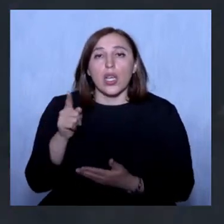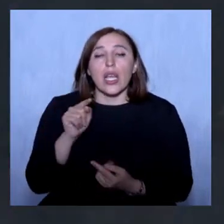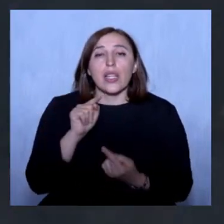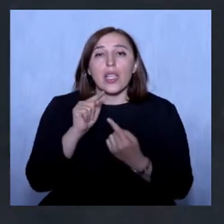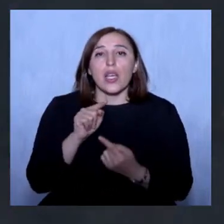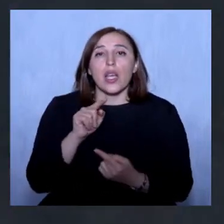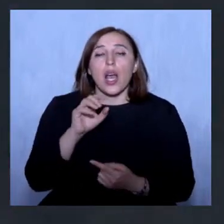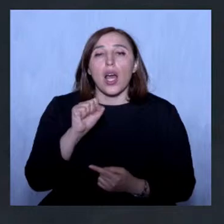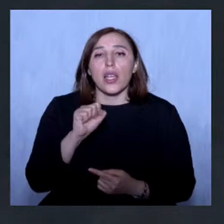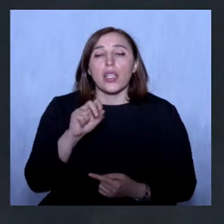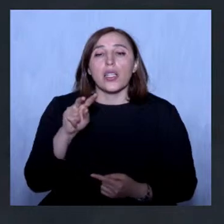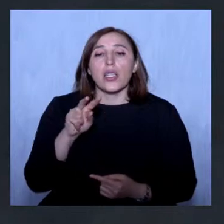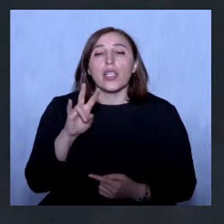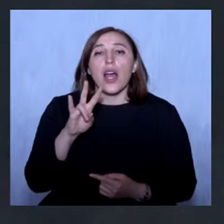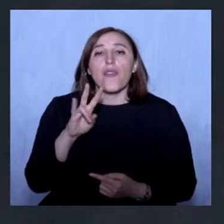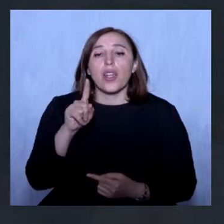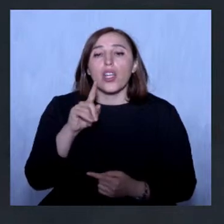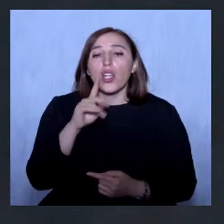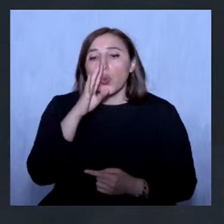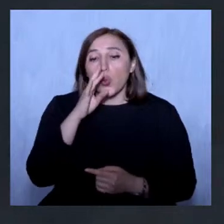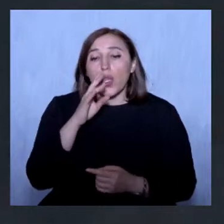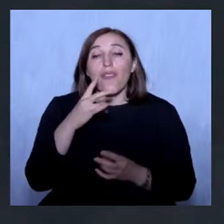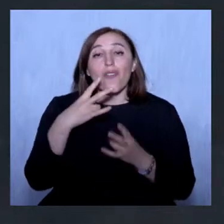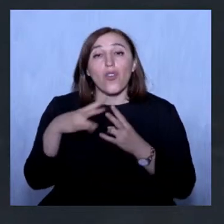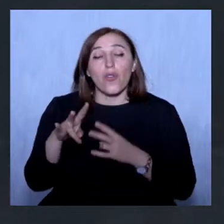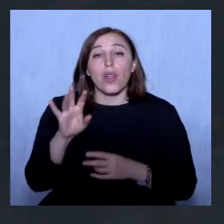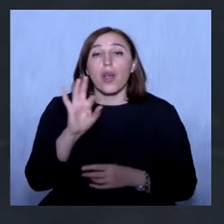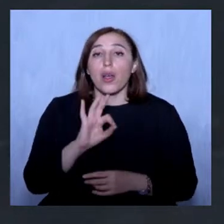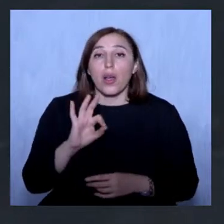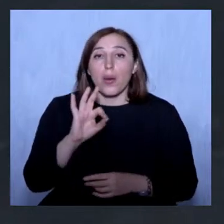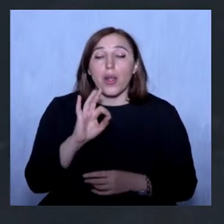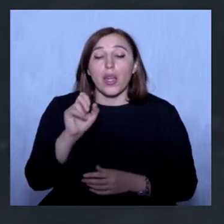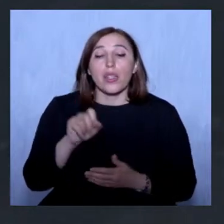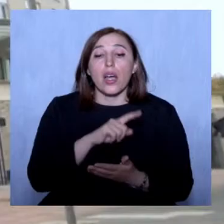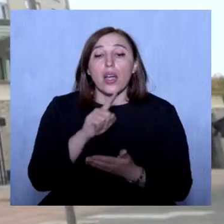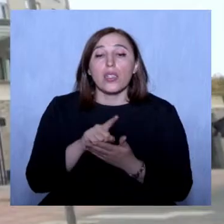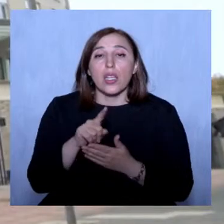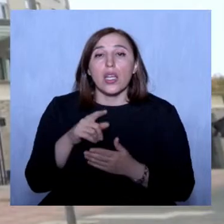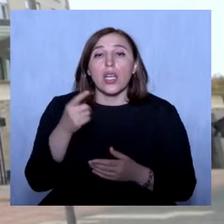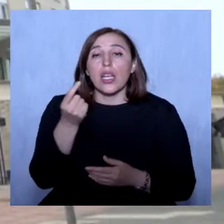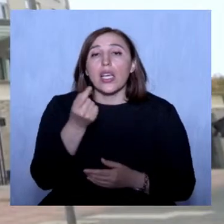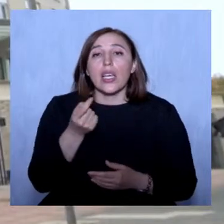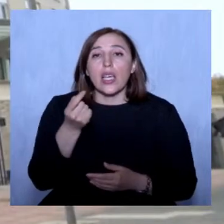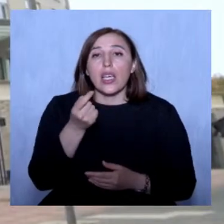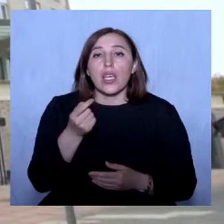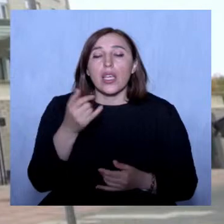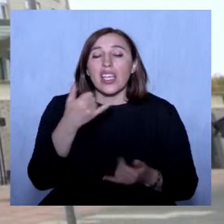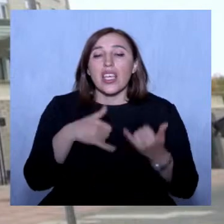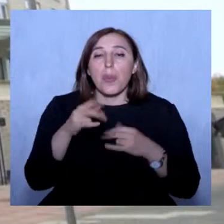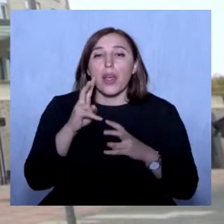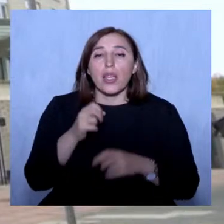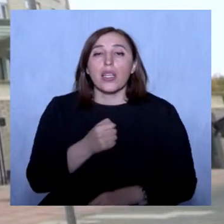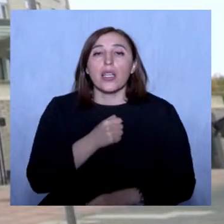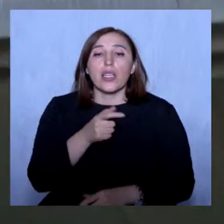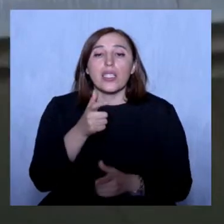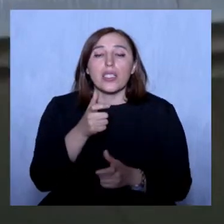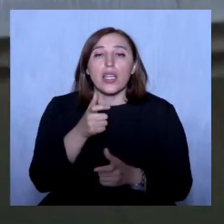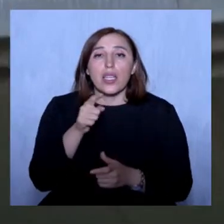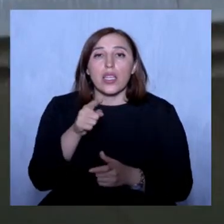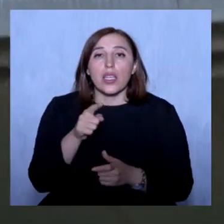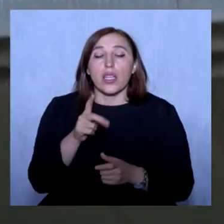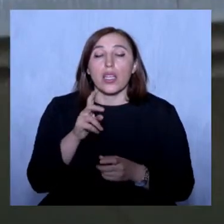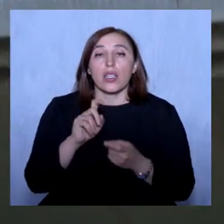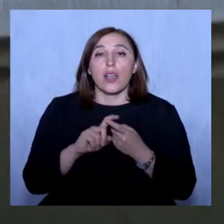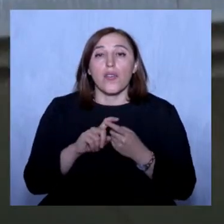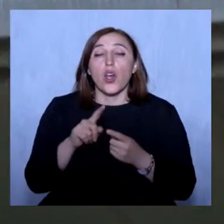ալեկսեի նավալ ու անցաս տարվաթուն ավորման համատեքստում։ Հարցադրումները ներկացվել ենքիմիական զենքի մասին կոնվեցյայի կանուններին համաձայն, որի